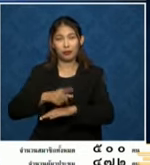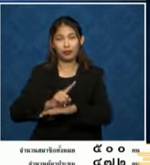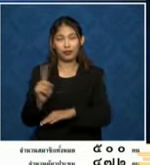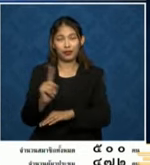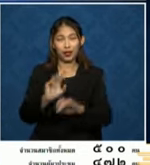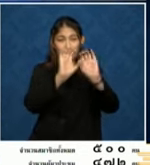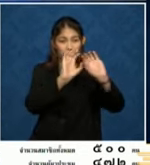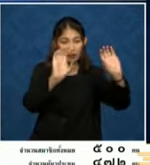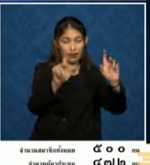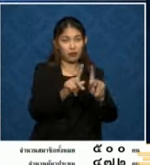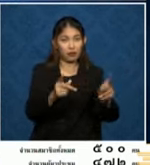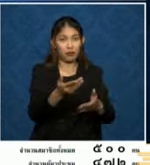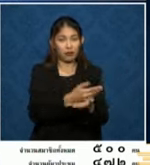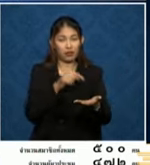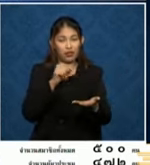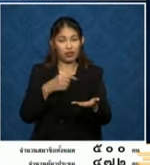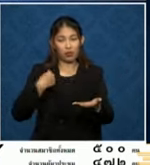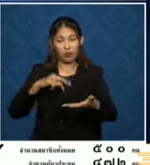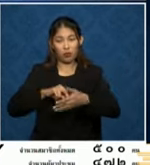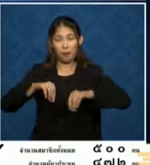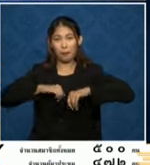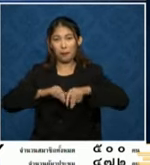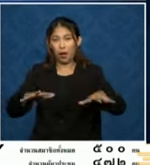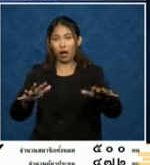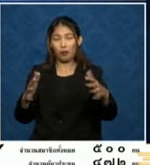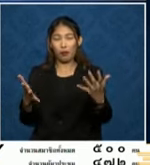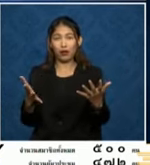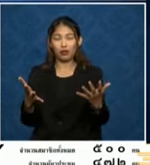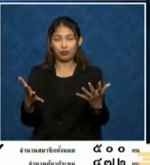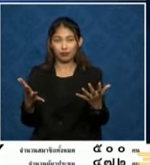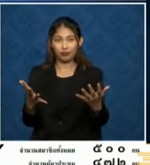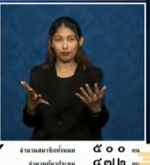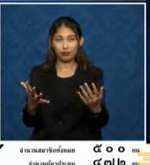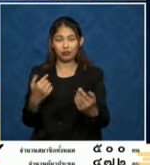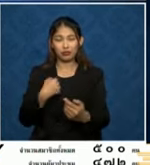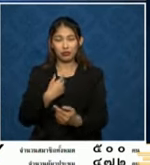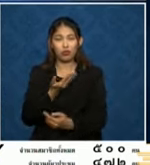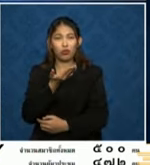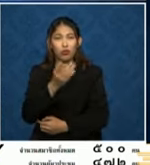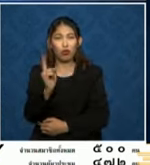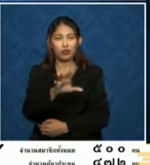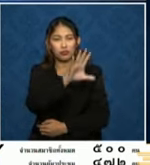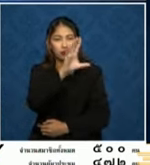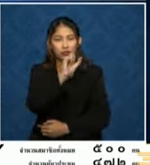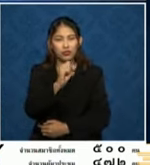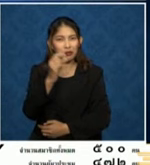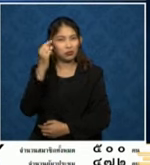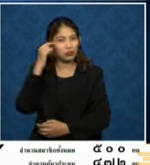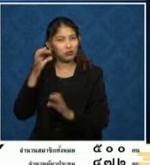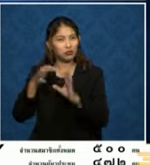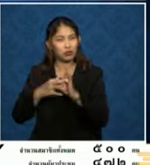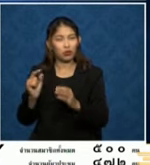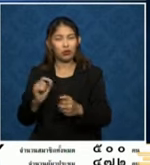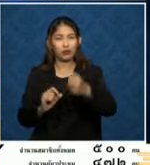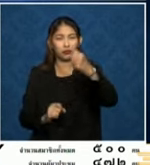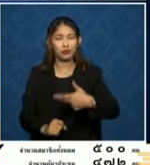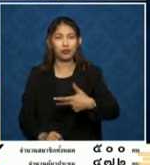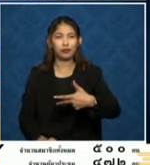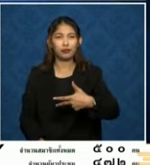ลและคณะกรรมการศึกษาชุดนี้ไม่เผยแพร่รายงานฉบับนี้ออกมาเป็นเรื่องที่ผมขออนุญาตตั้งข้อสังเกตและข้อกังวลอยู่ทั้งหมด3ประ